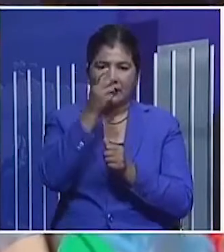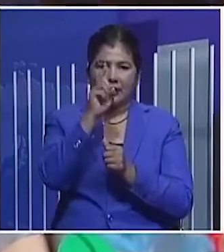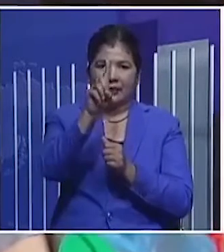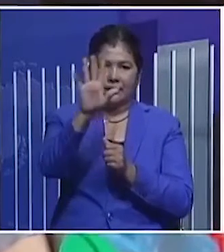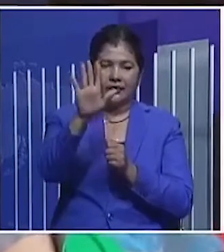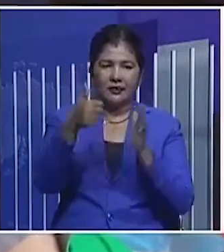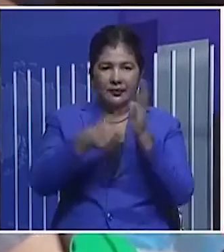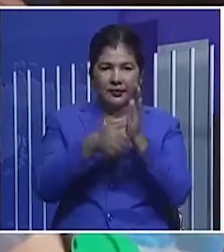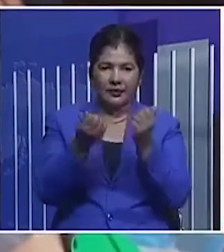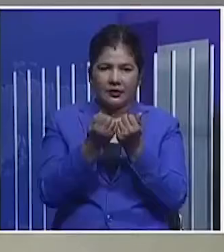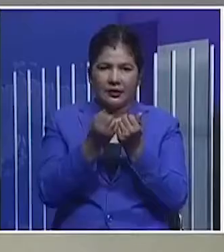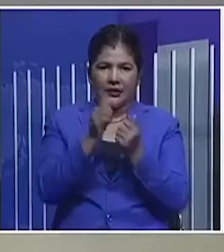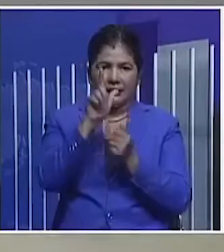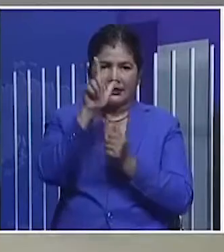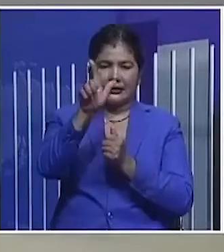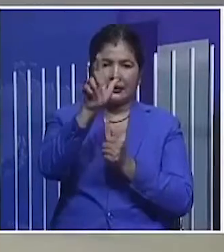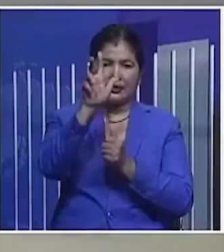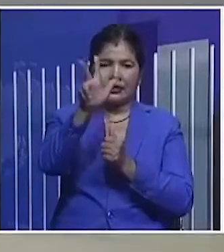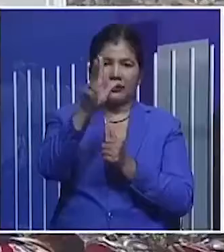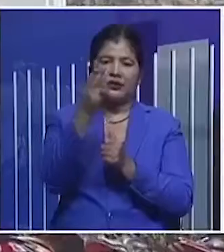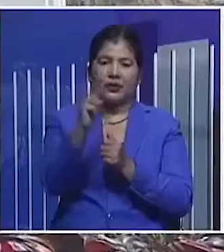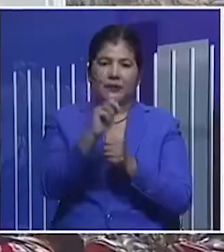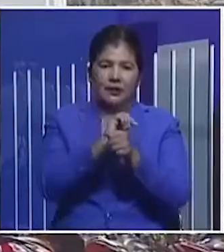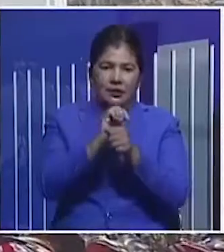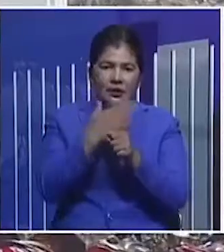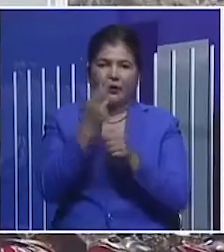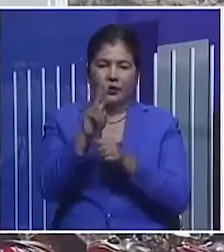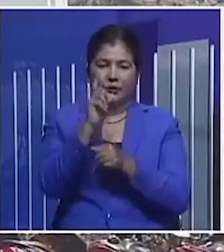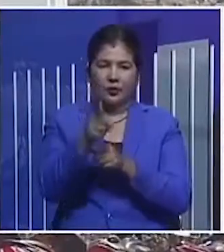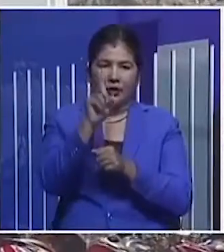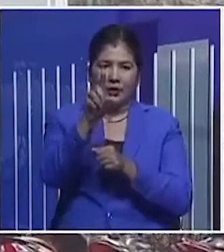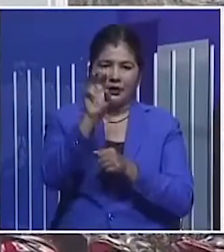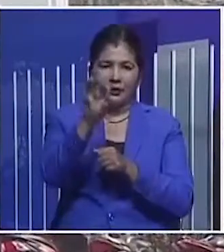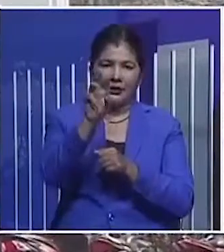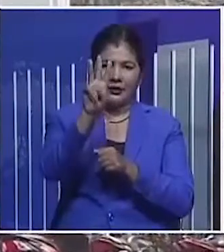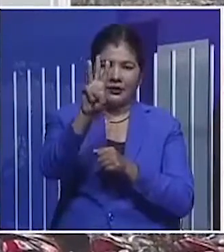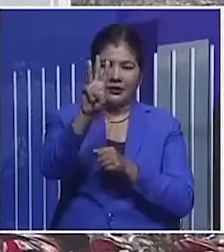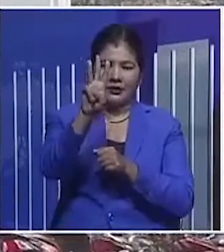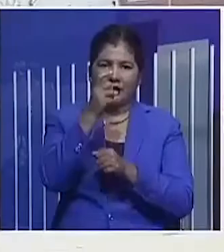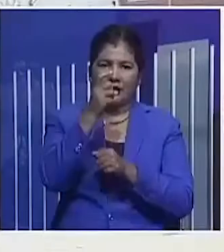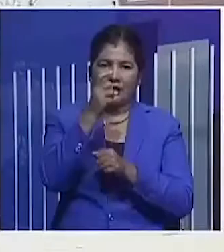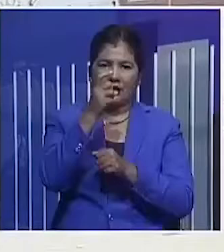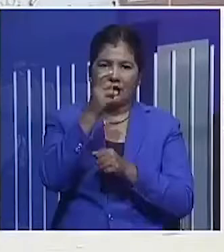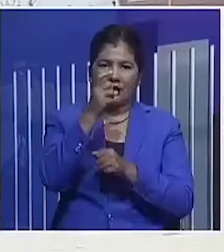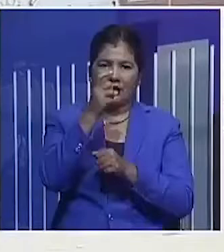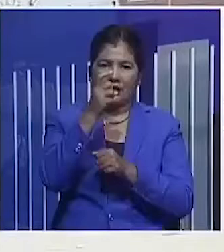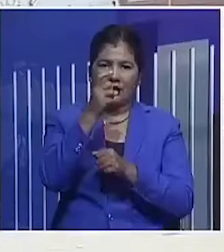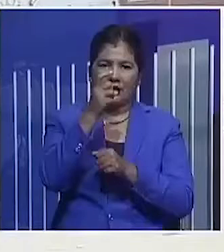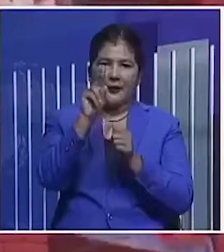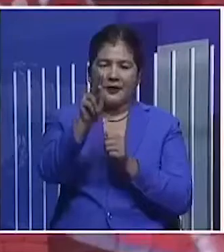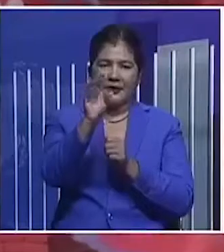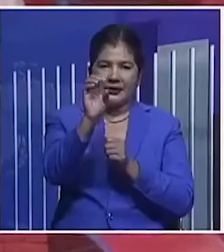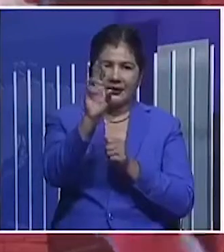जनाको परीक्षण गर्दा 78 जनामा संक्रमण भएको हो, जसमध्ये 1,384 जनाको पीसीआर परीक्षण